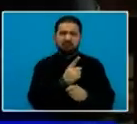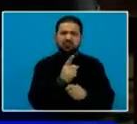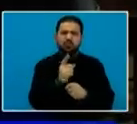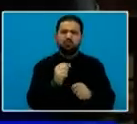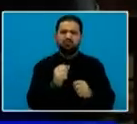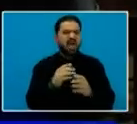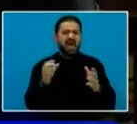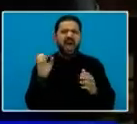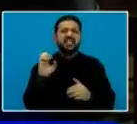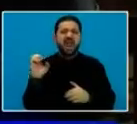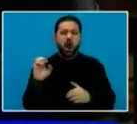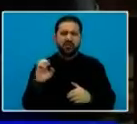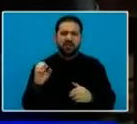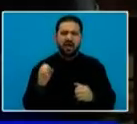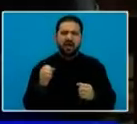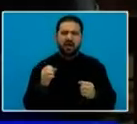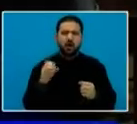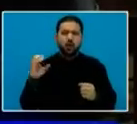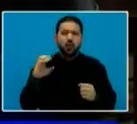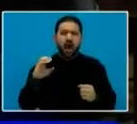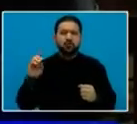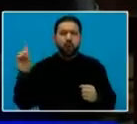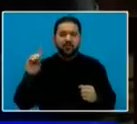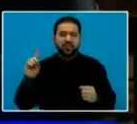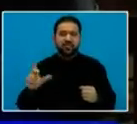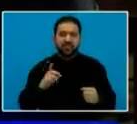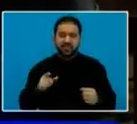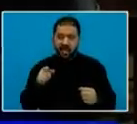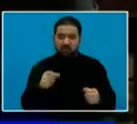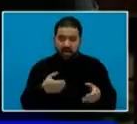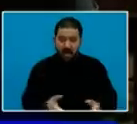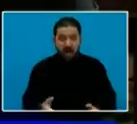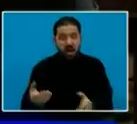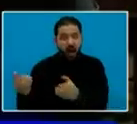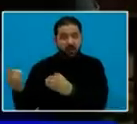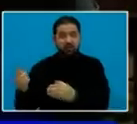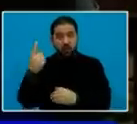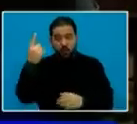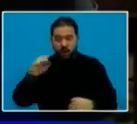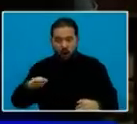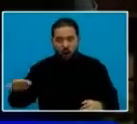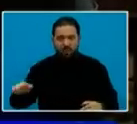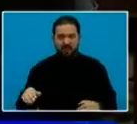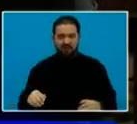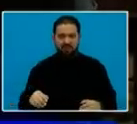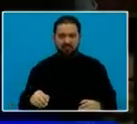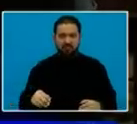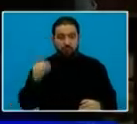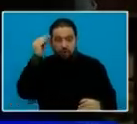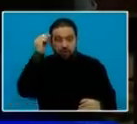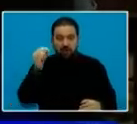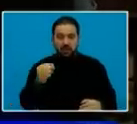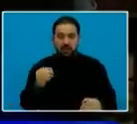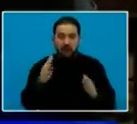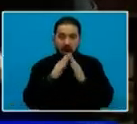lucru extraordinar. Curajul duhovnicesc este acela de a naște un copil. Mare curaj și de a-l păstra, deși știi că mai ai 2, 3,